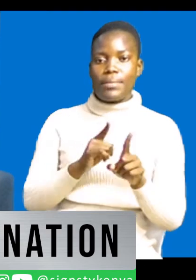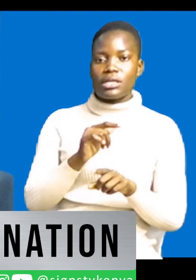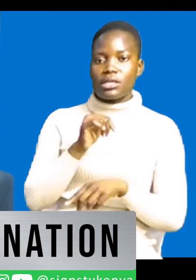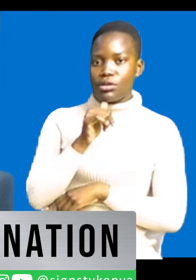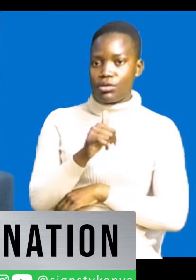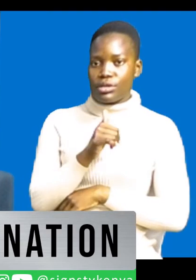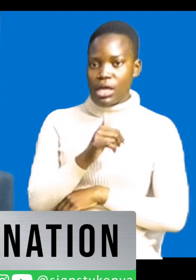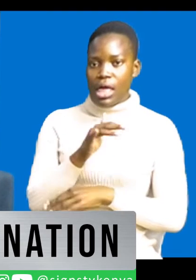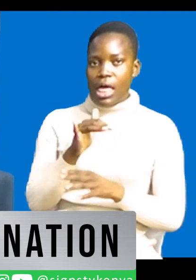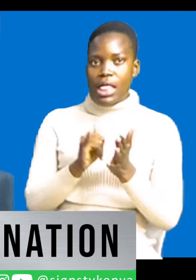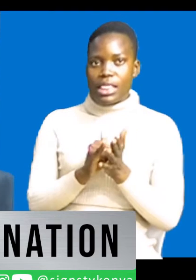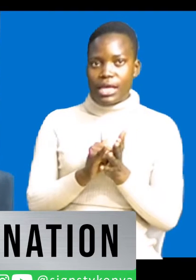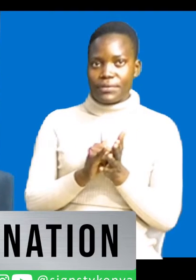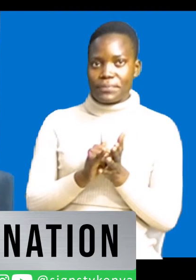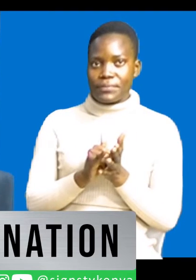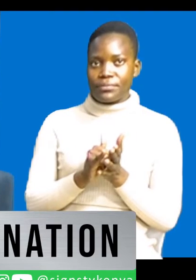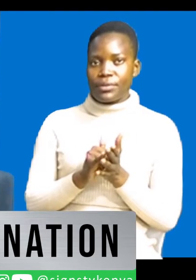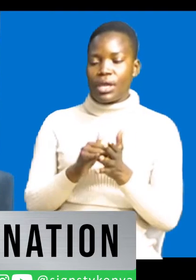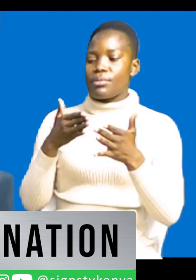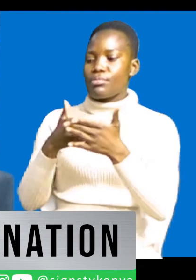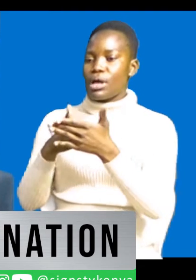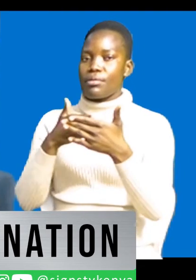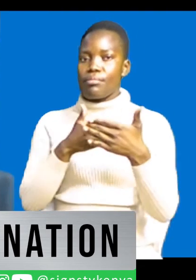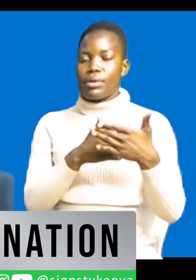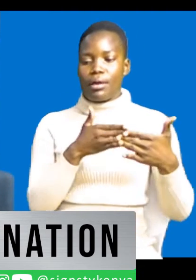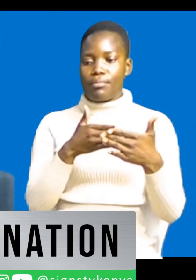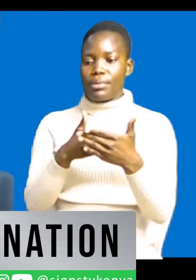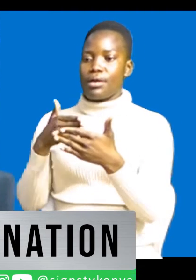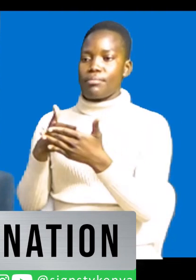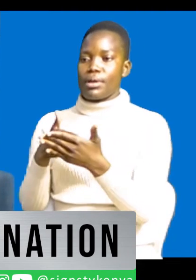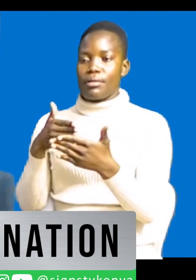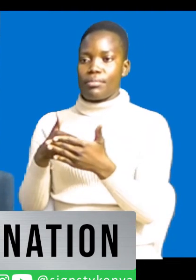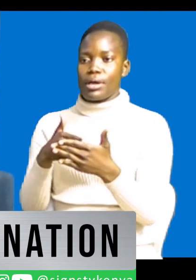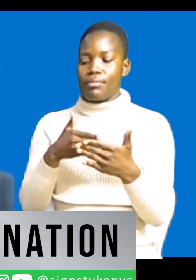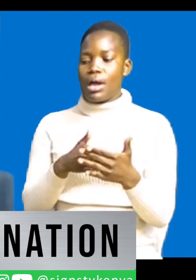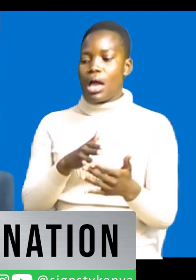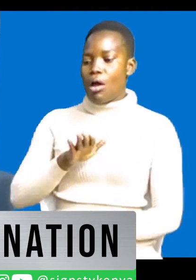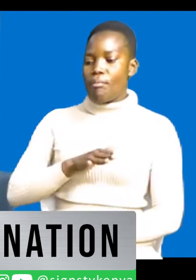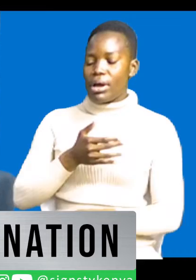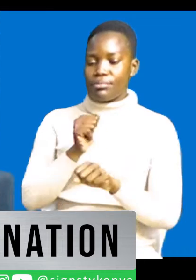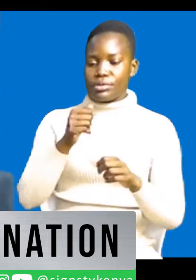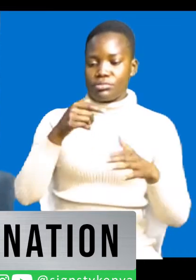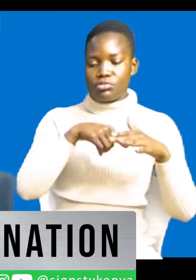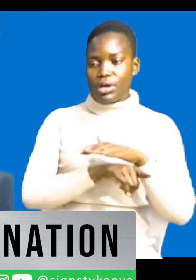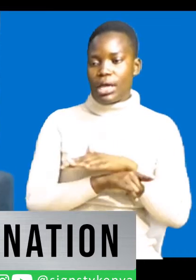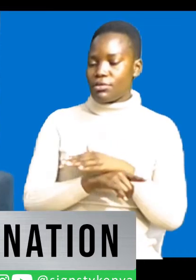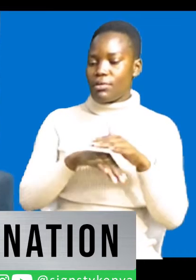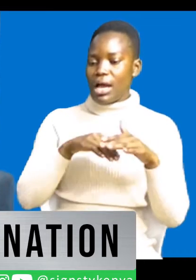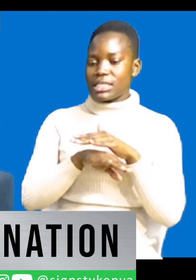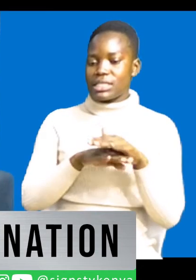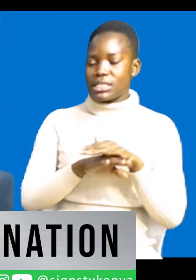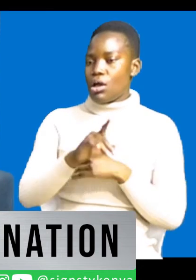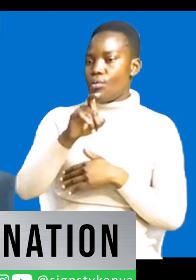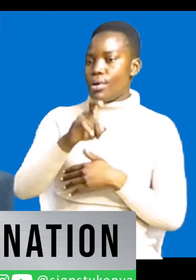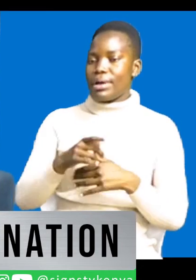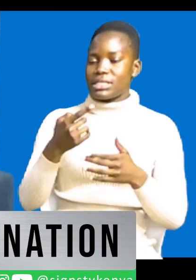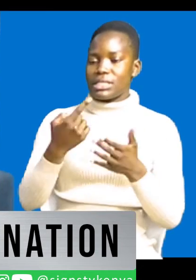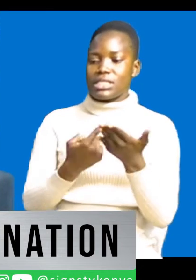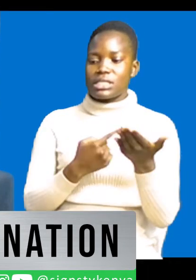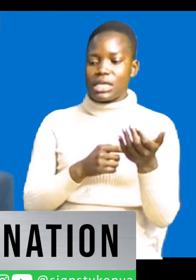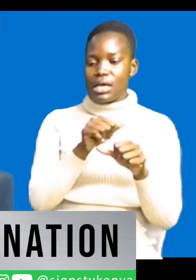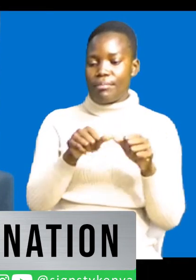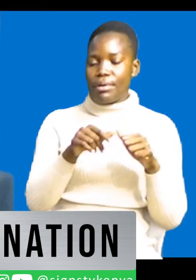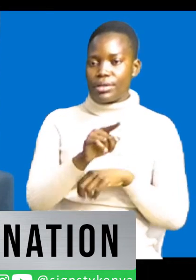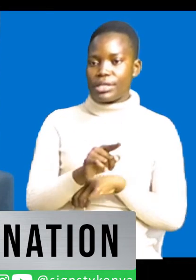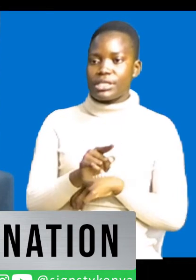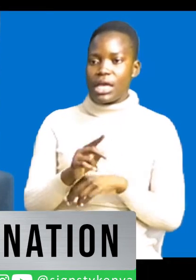ikue ati sasa mnaweka vizuizi kila mahali. Mwanamke hawezi ingia. We really need to discuss this in